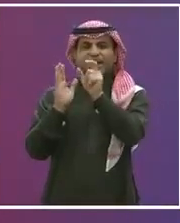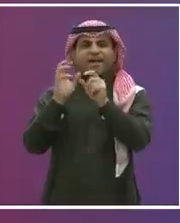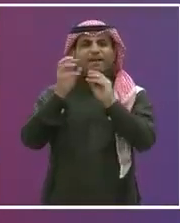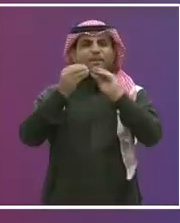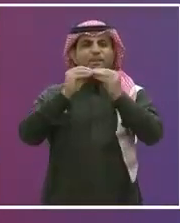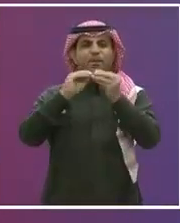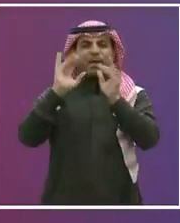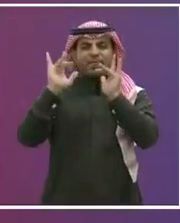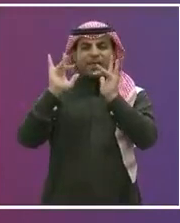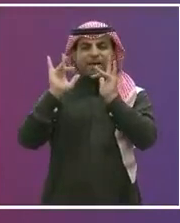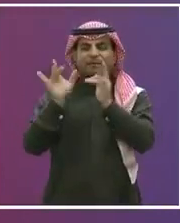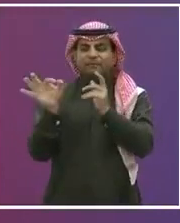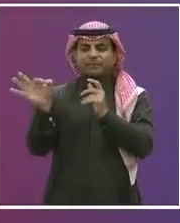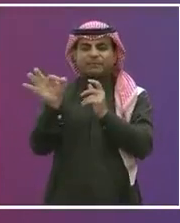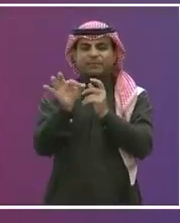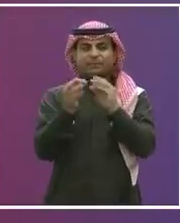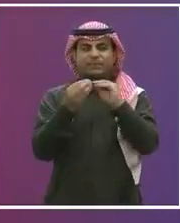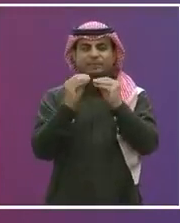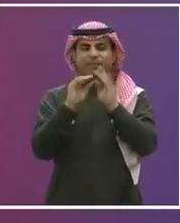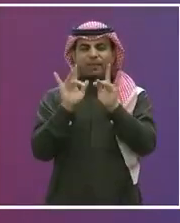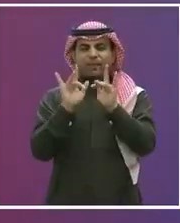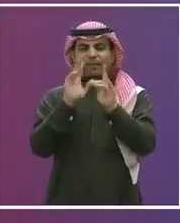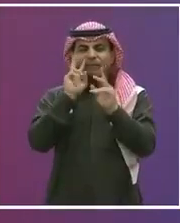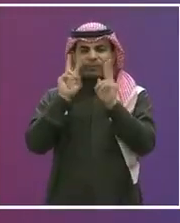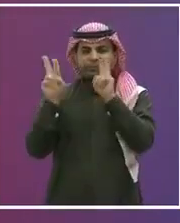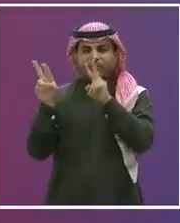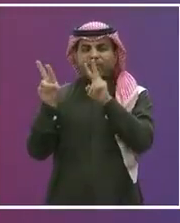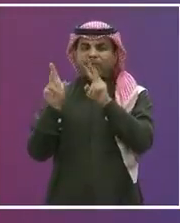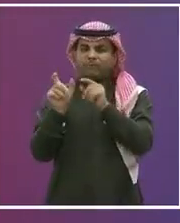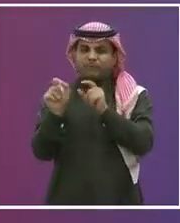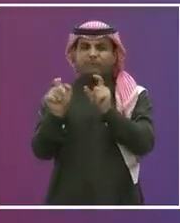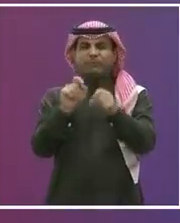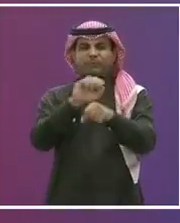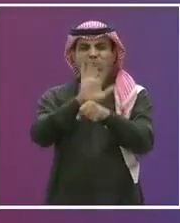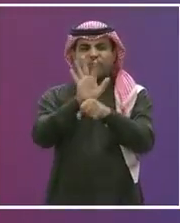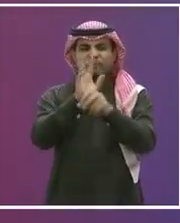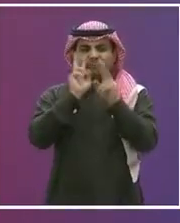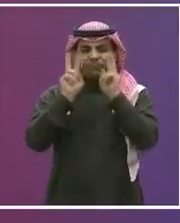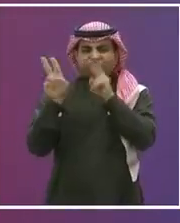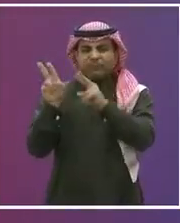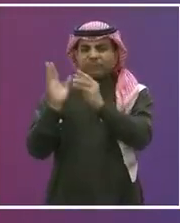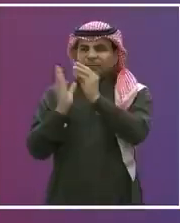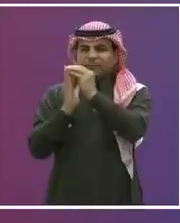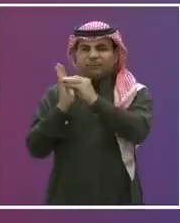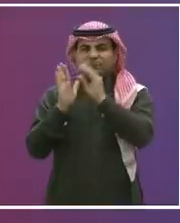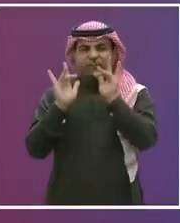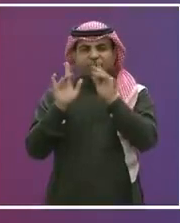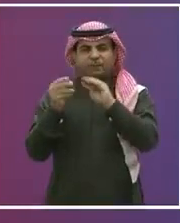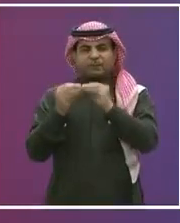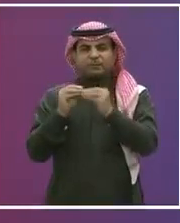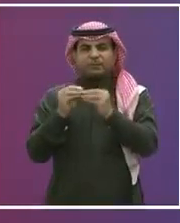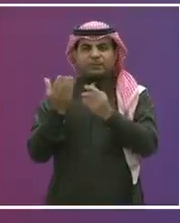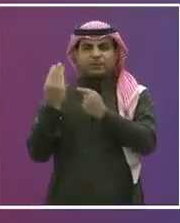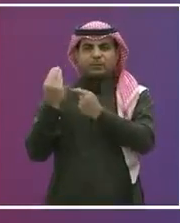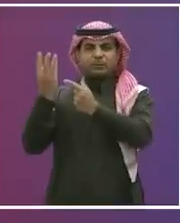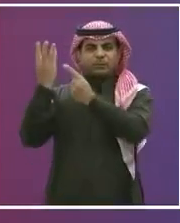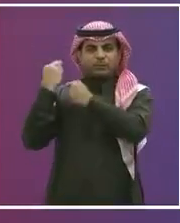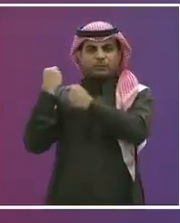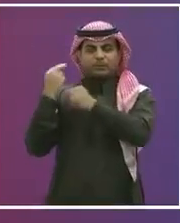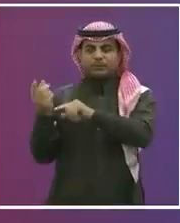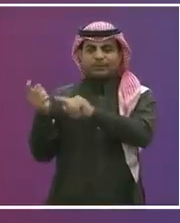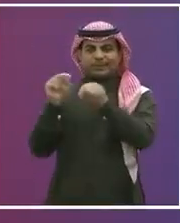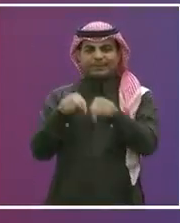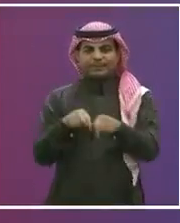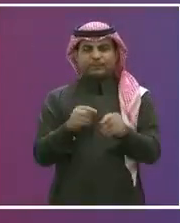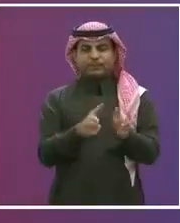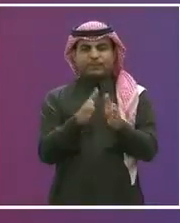الاخضر هنالك محافظات لا نزال نرصد فيها ارتفاع في الاعداد مقارنه اسبوع باسبوع